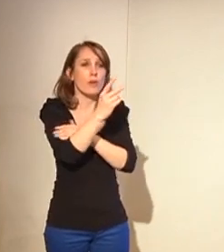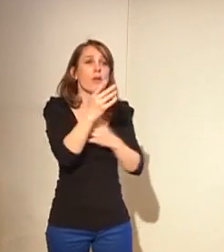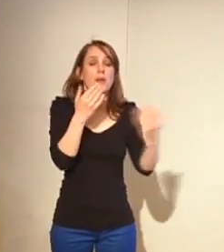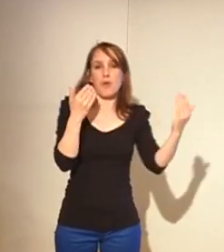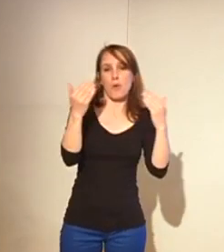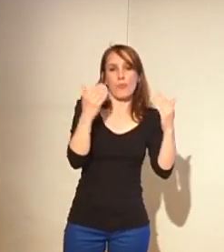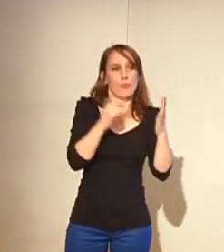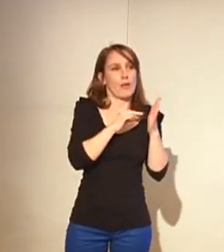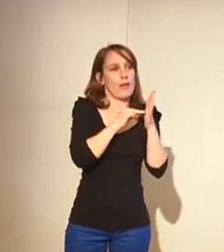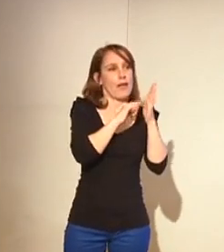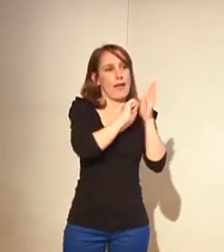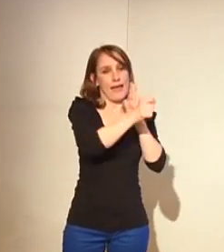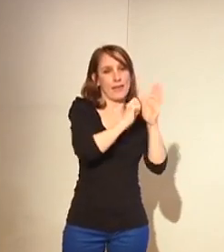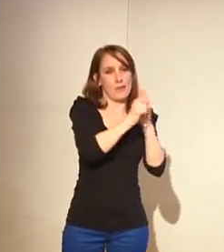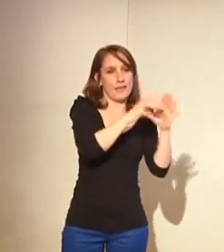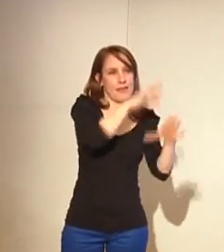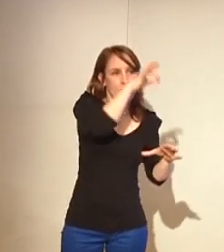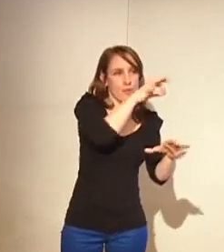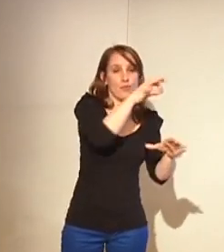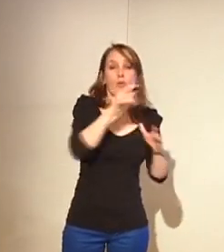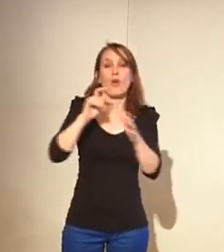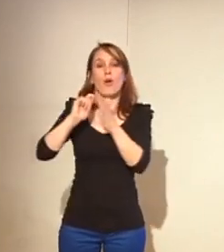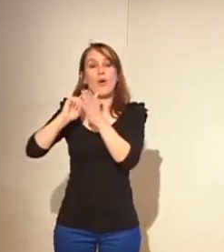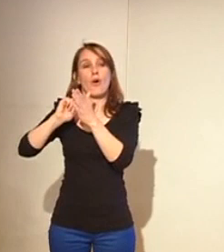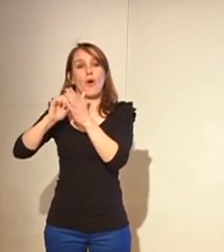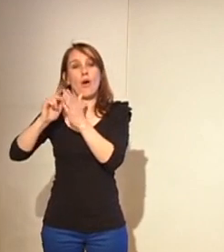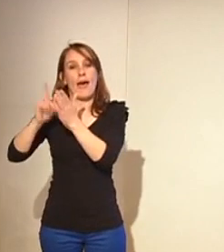des indemnité des élus et l'augmentation des